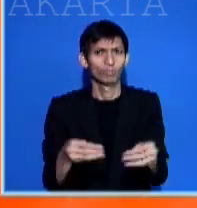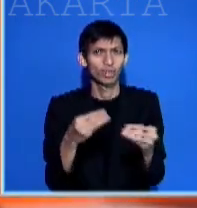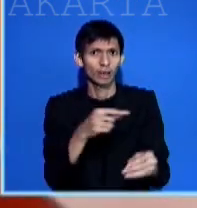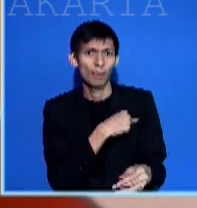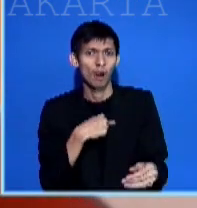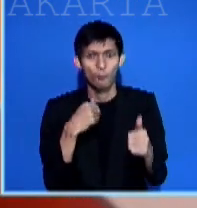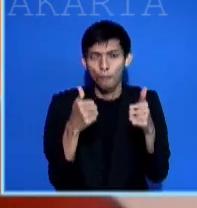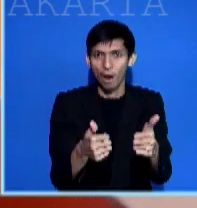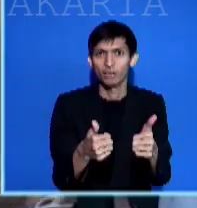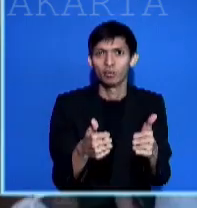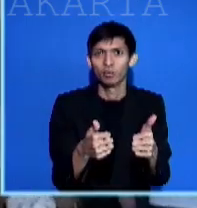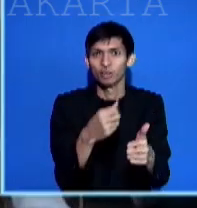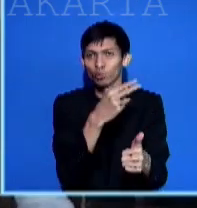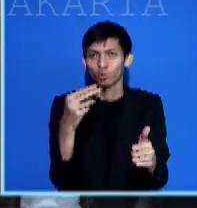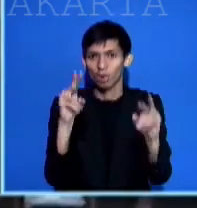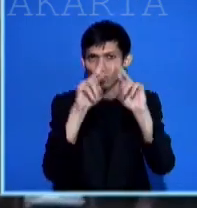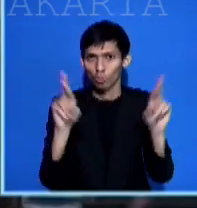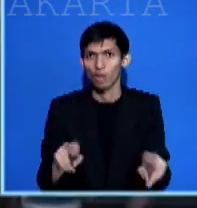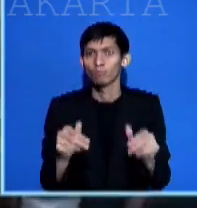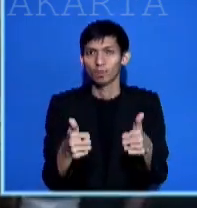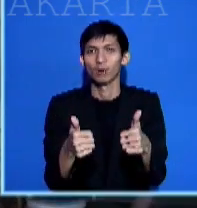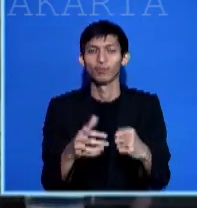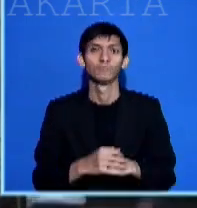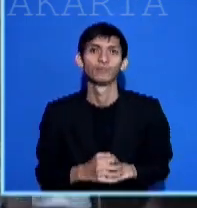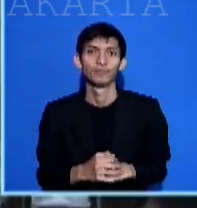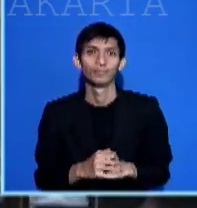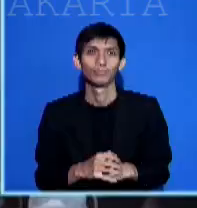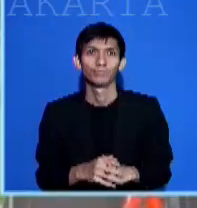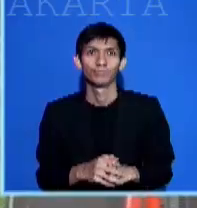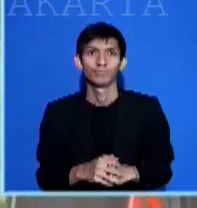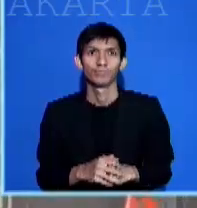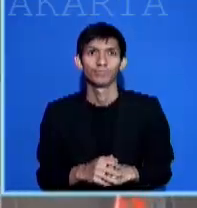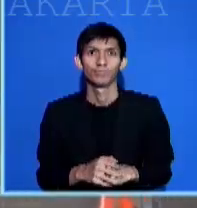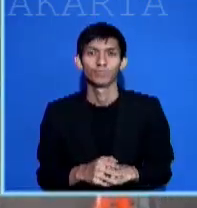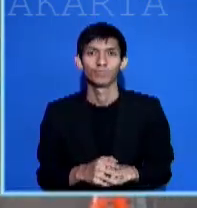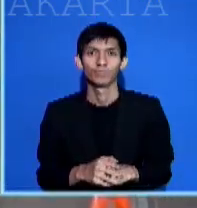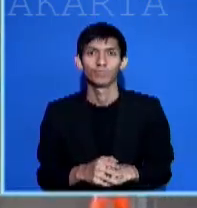nasional bahkan internasional donah TVRI jja melaporkan